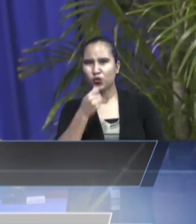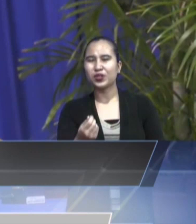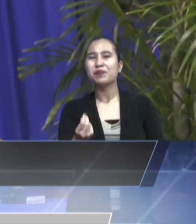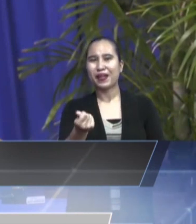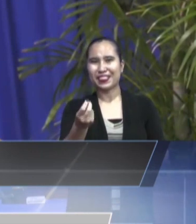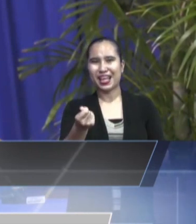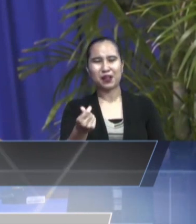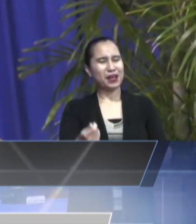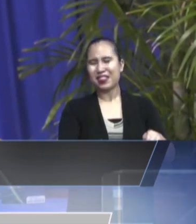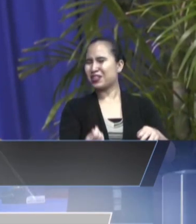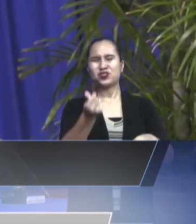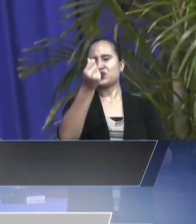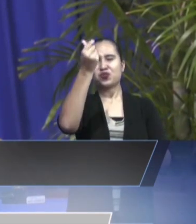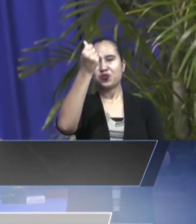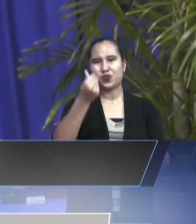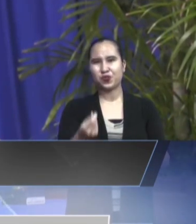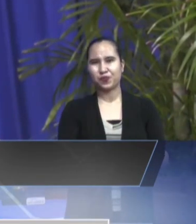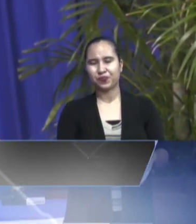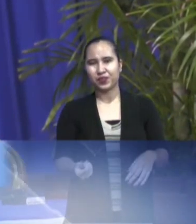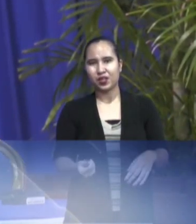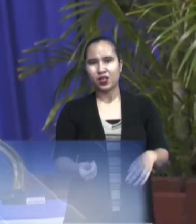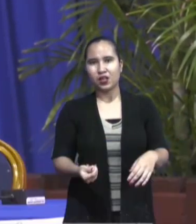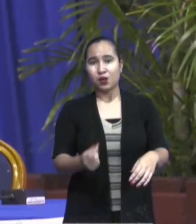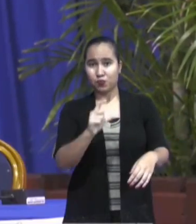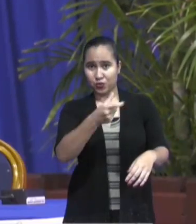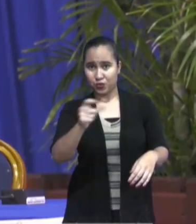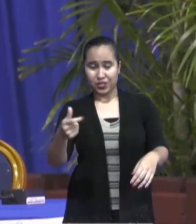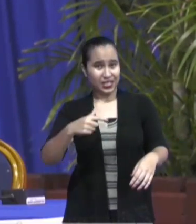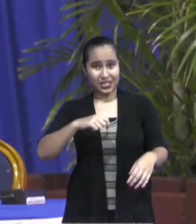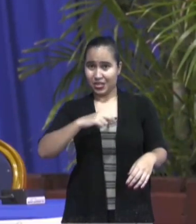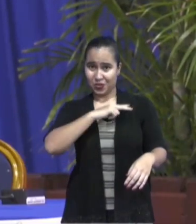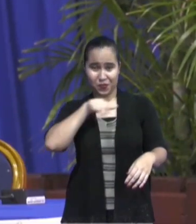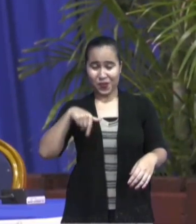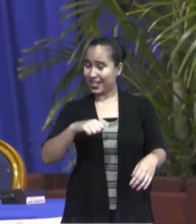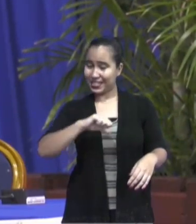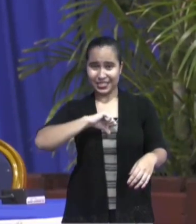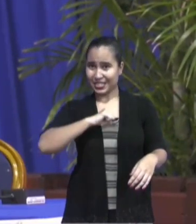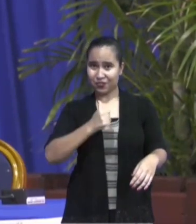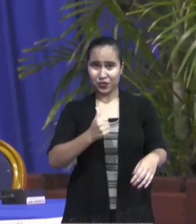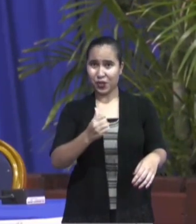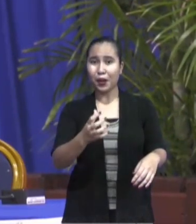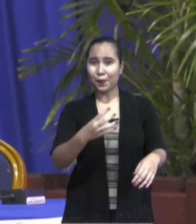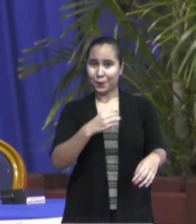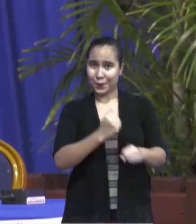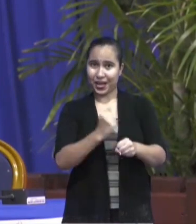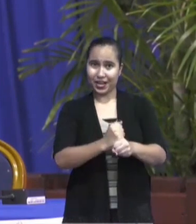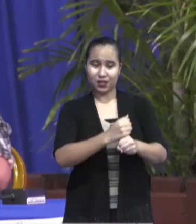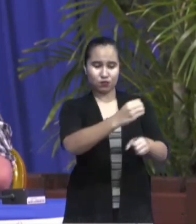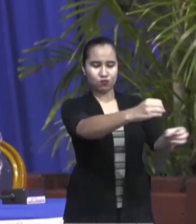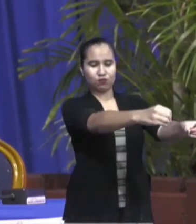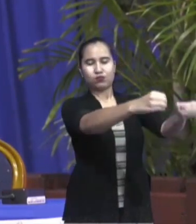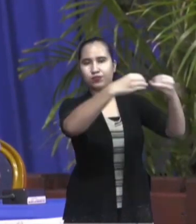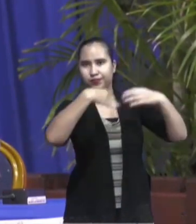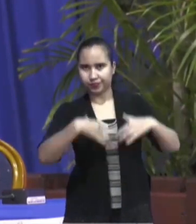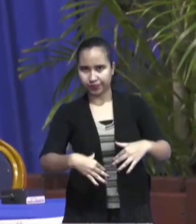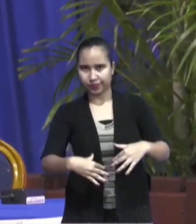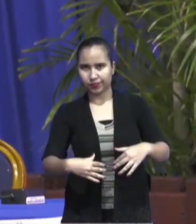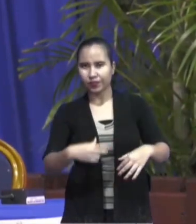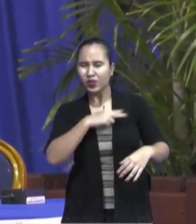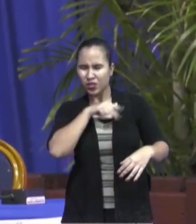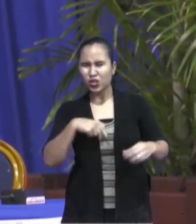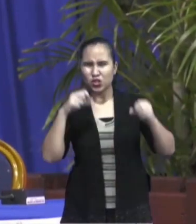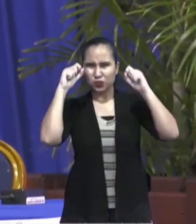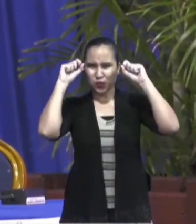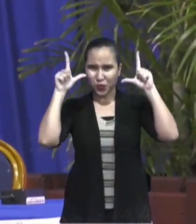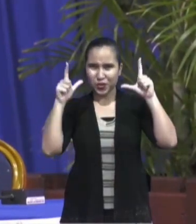houden producten die we niet zelf kunnen maken zullen we moeten importeren we zijn ons bewust van de situatie met de prijzen in de